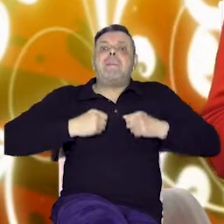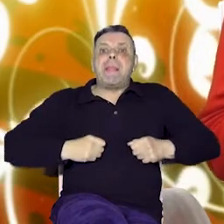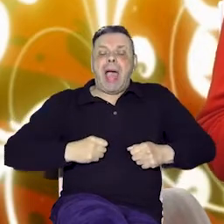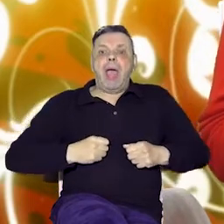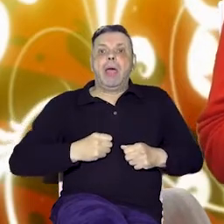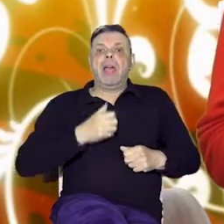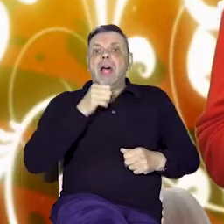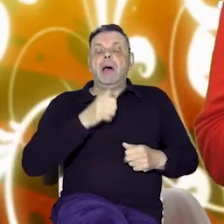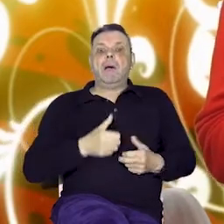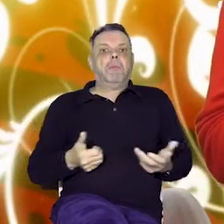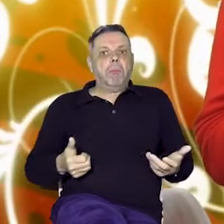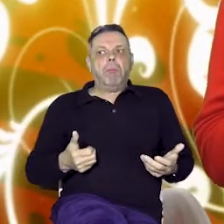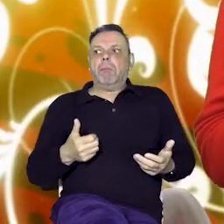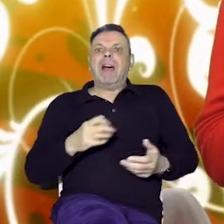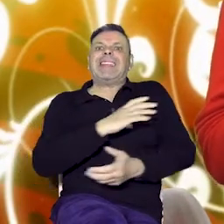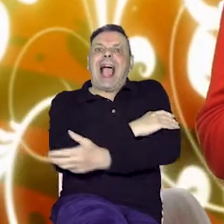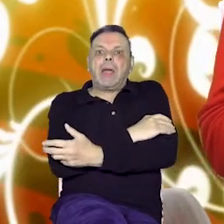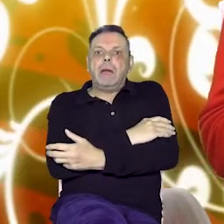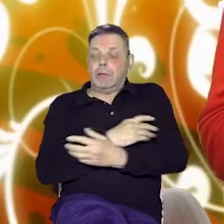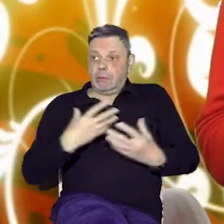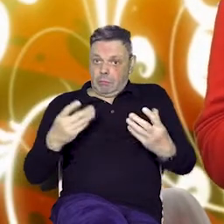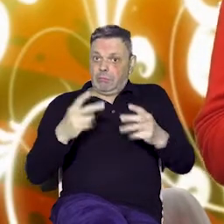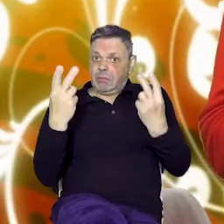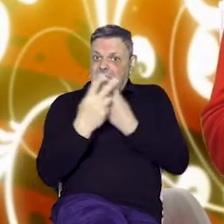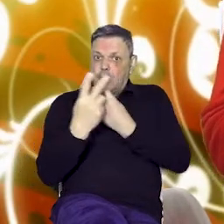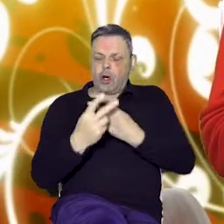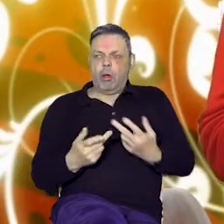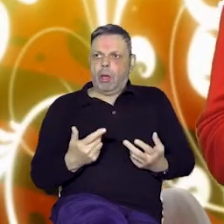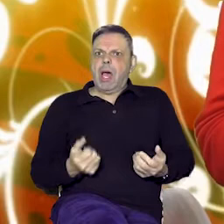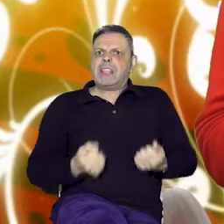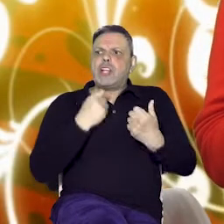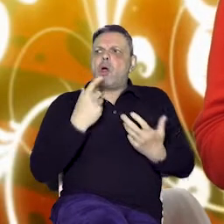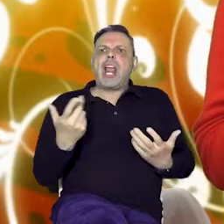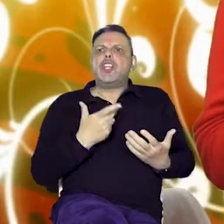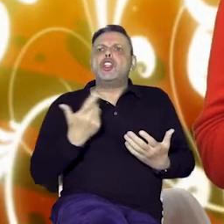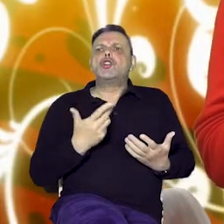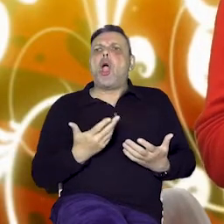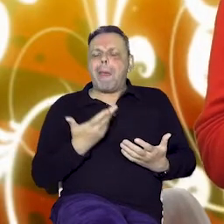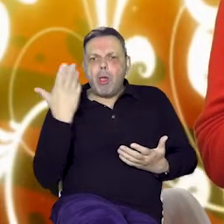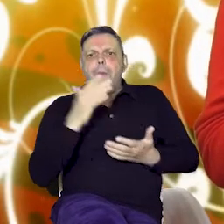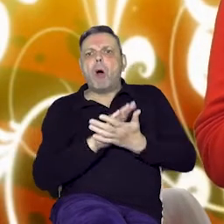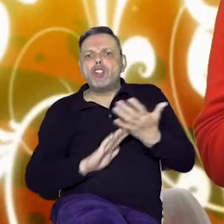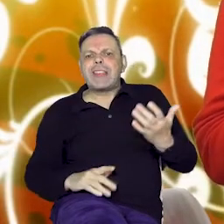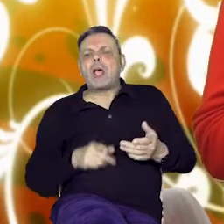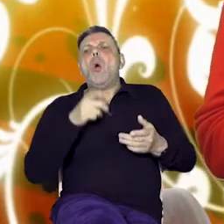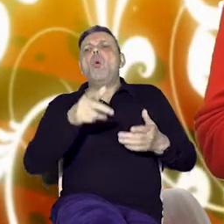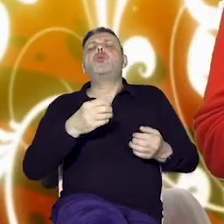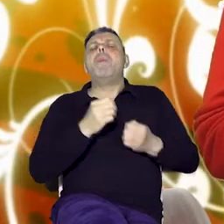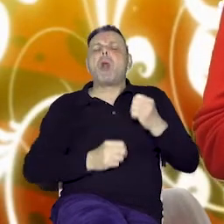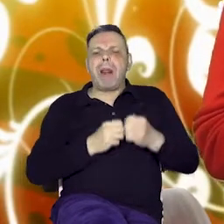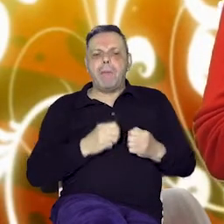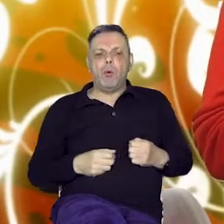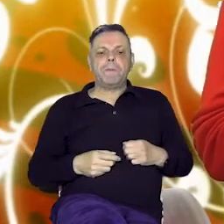Da. Idu pod ruku. I onda je jako teško razlučiti što je u stvari bilo kokoš, a što je bilo jaje u tom problemu.